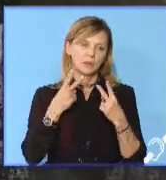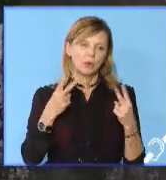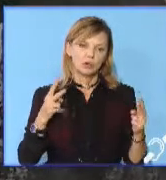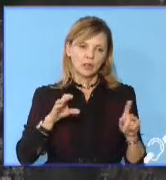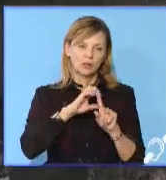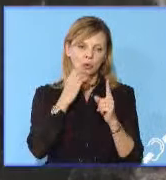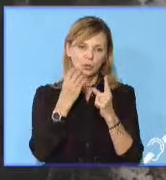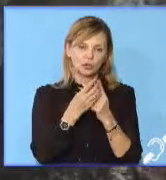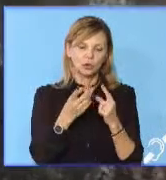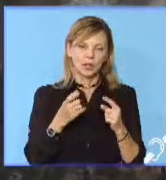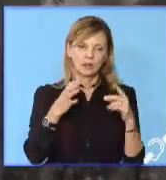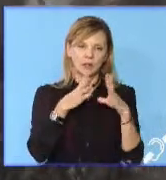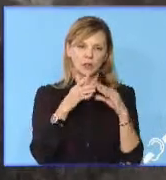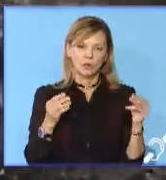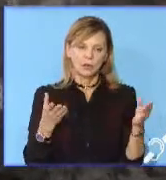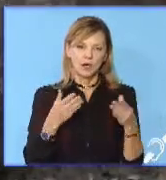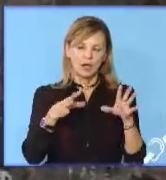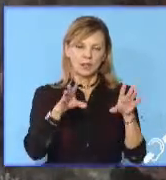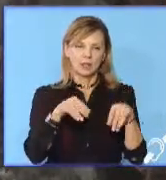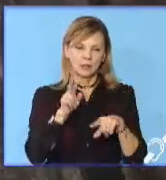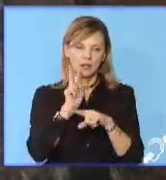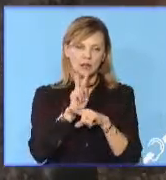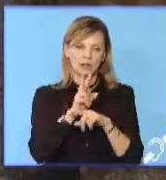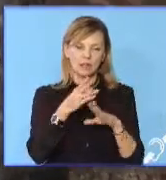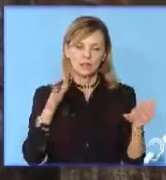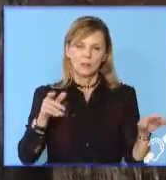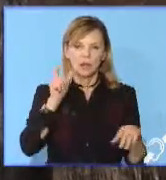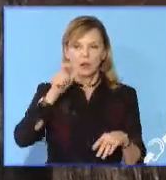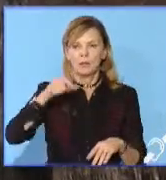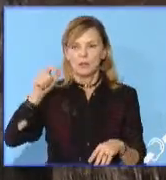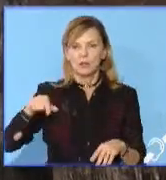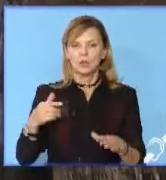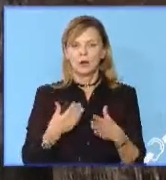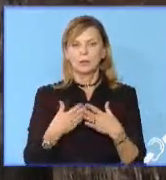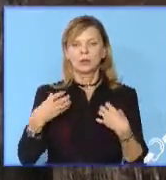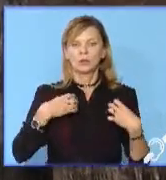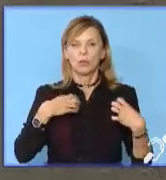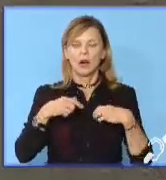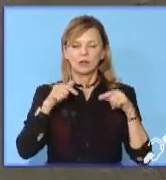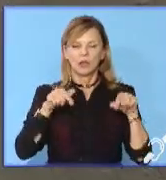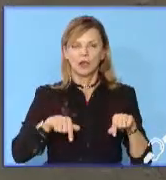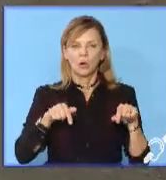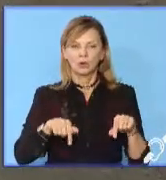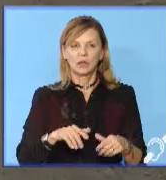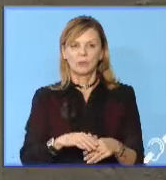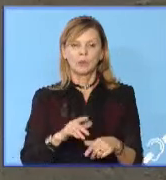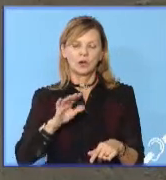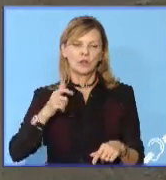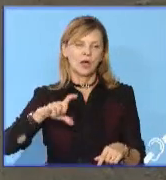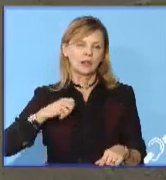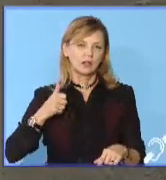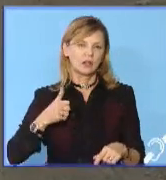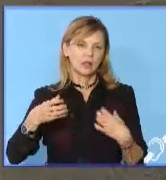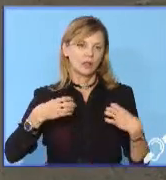cultural nocturn din România, care a atras atenția marelui public asupra artelor contemporane și a tinerilor